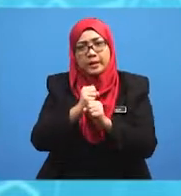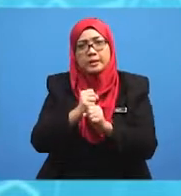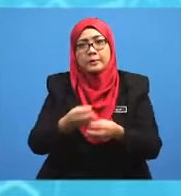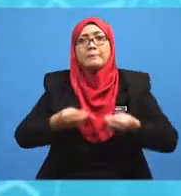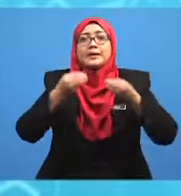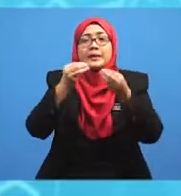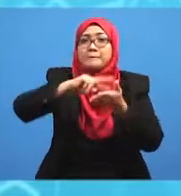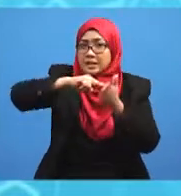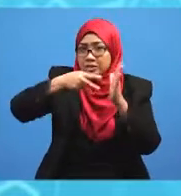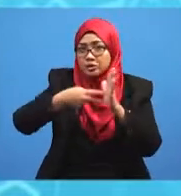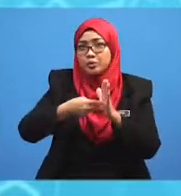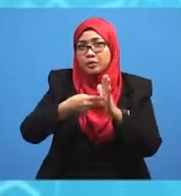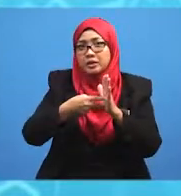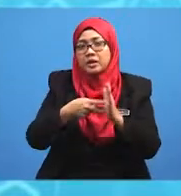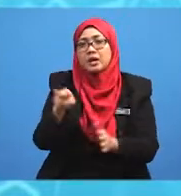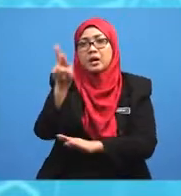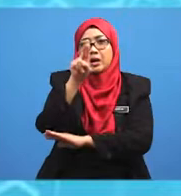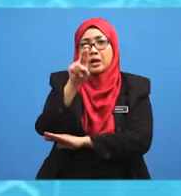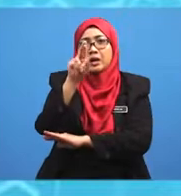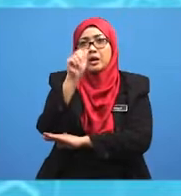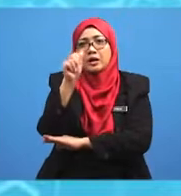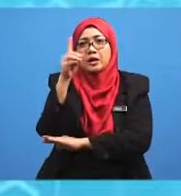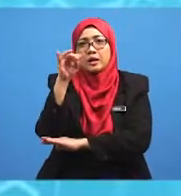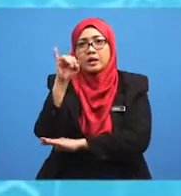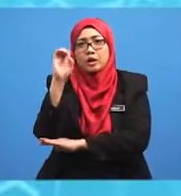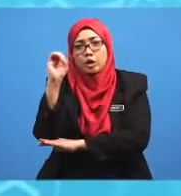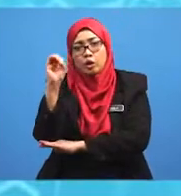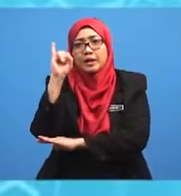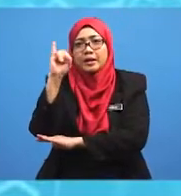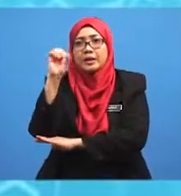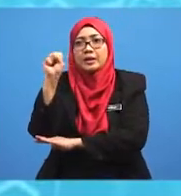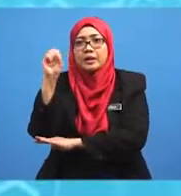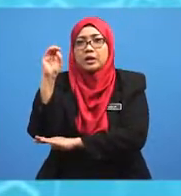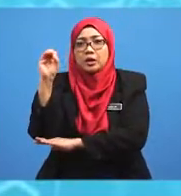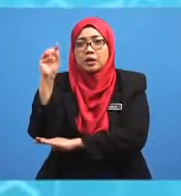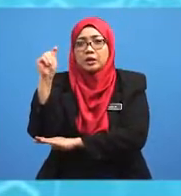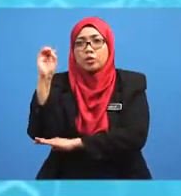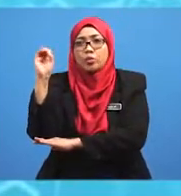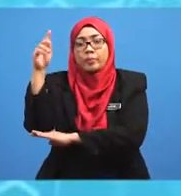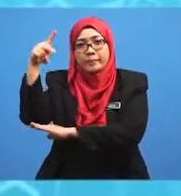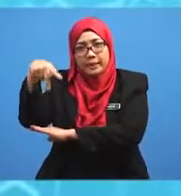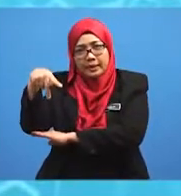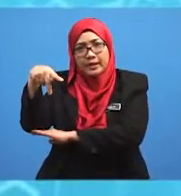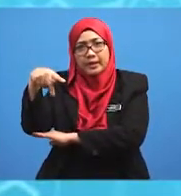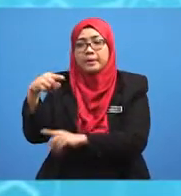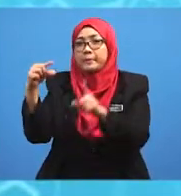maksud perkataan radioisotop atau mentafsir radioisotop.